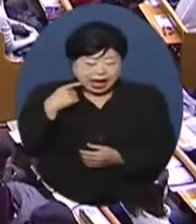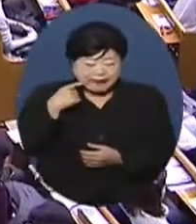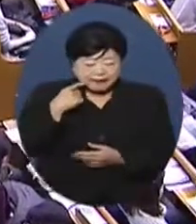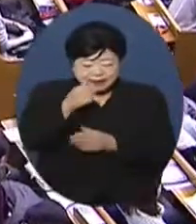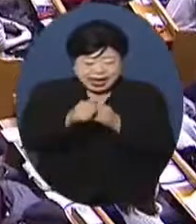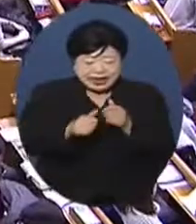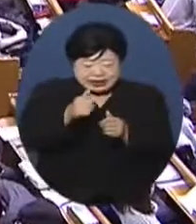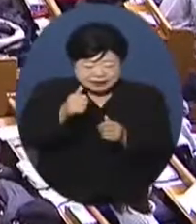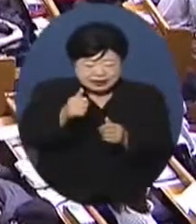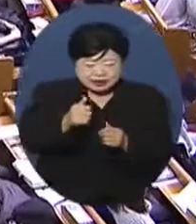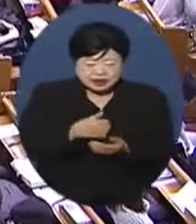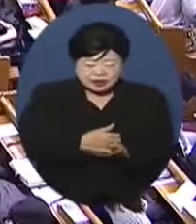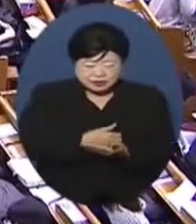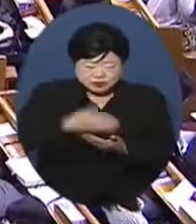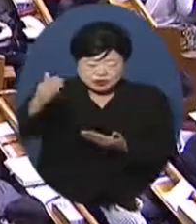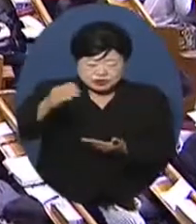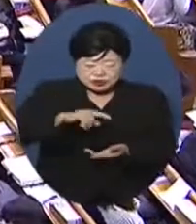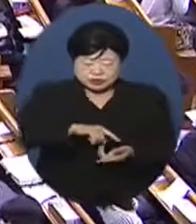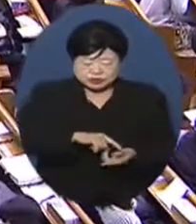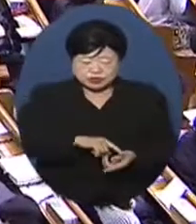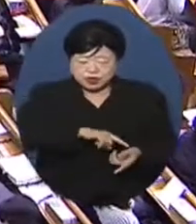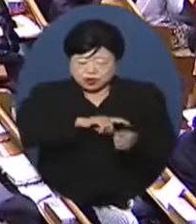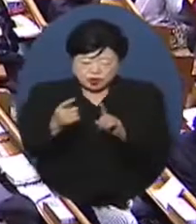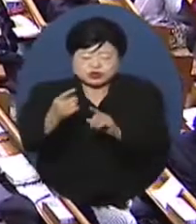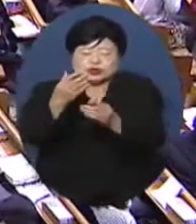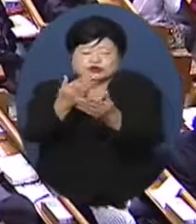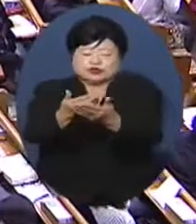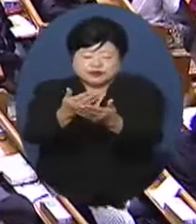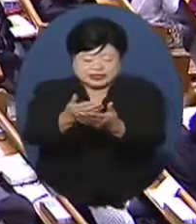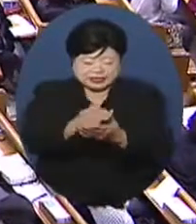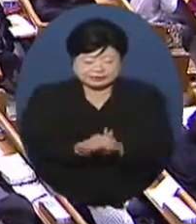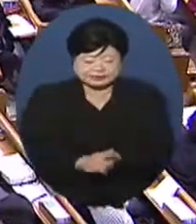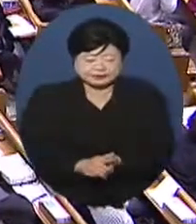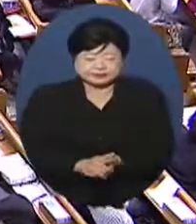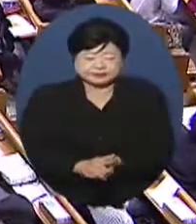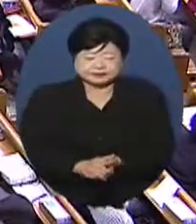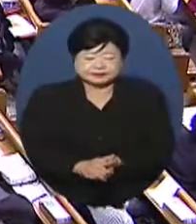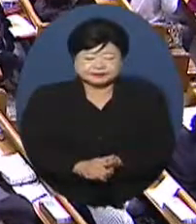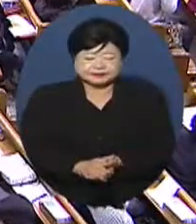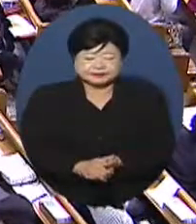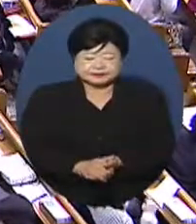하나님 헉 고쳐 주시면 되요